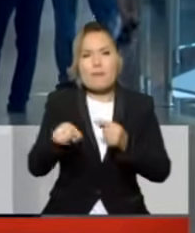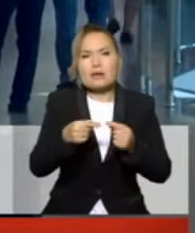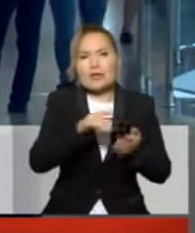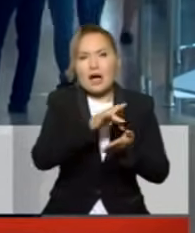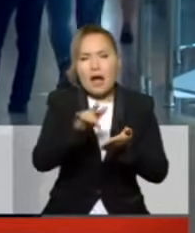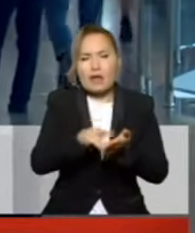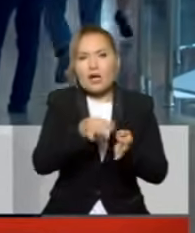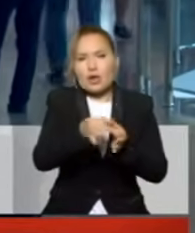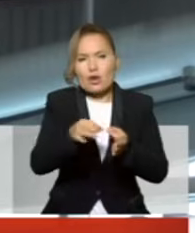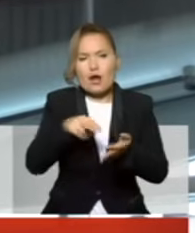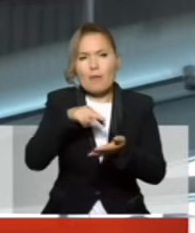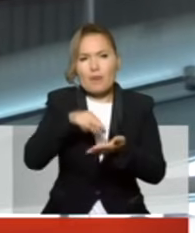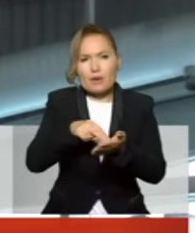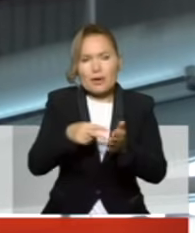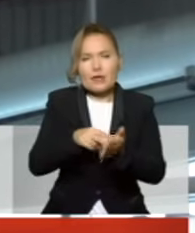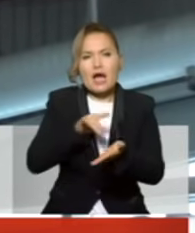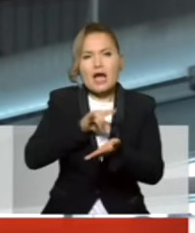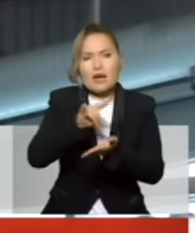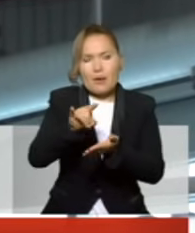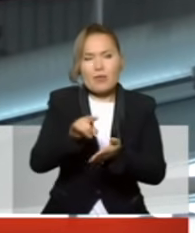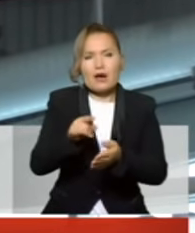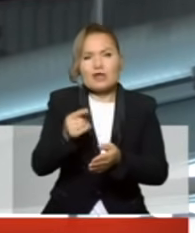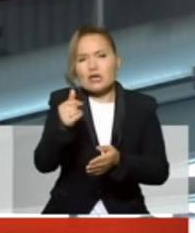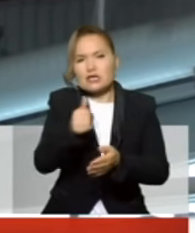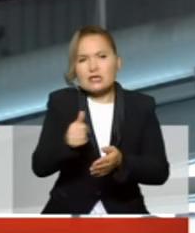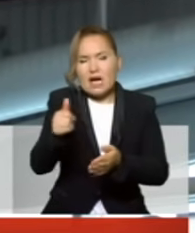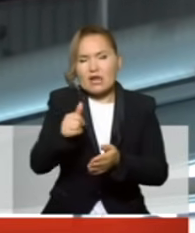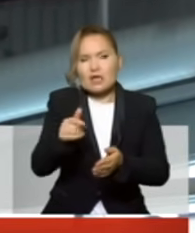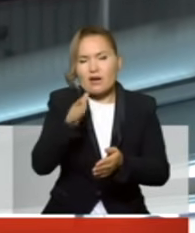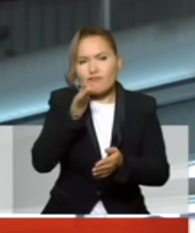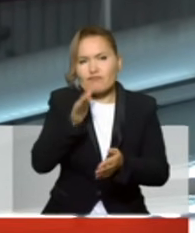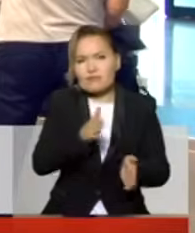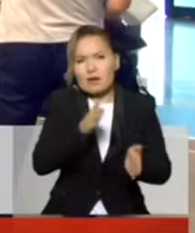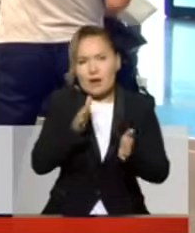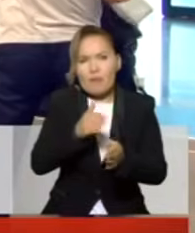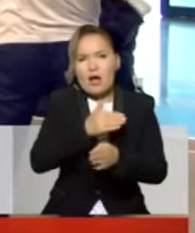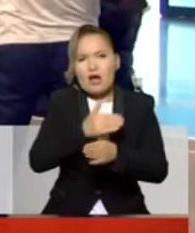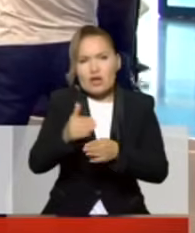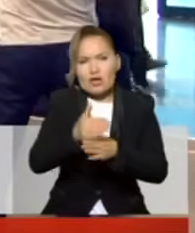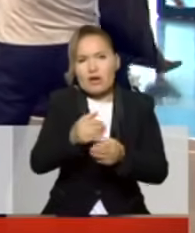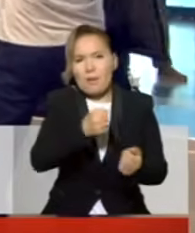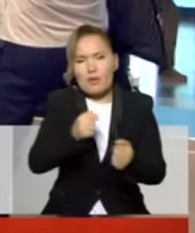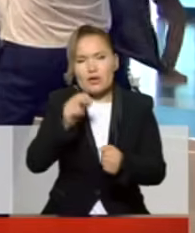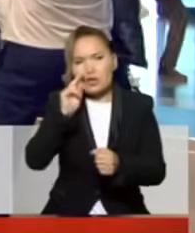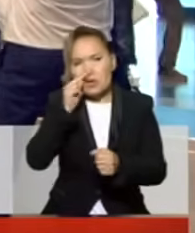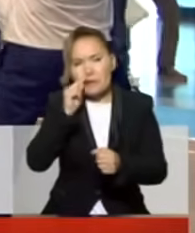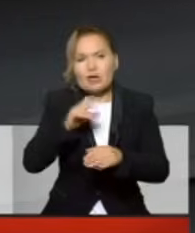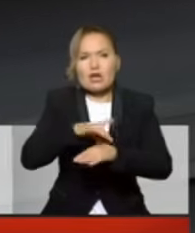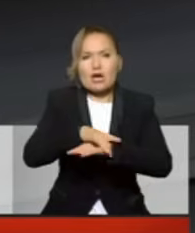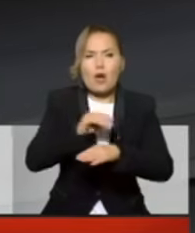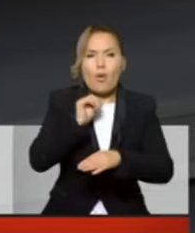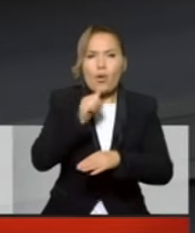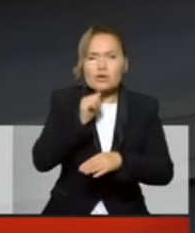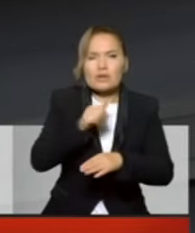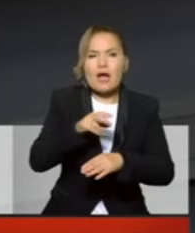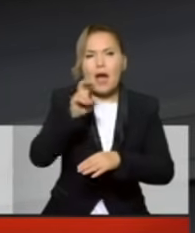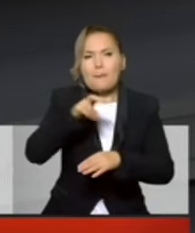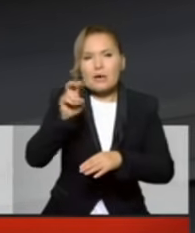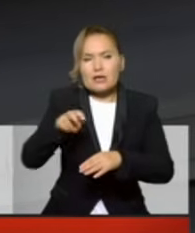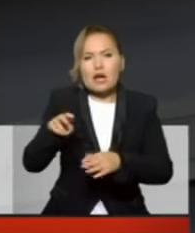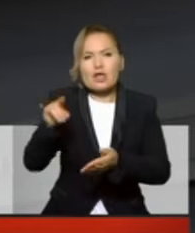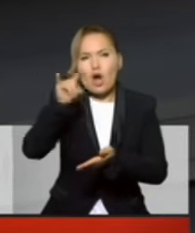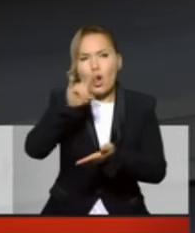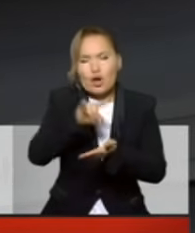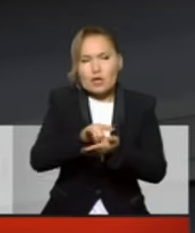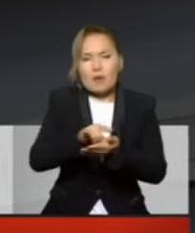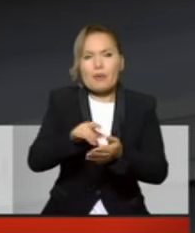да қалаларға жоспарланған рейстер бірнеше сағатқа кешігіп ұшқан. Сондай-ақ Шымкент, Ташкент, Қостанай, Бішкектен ұшып келетін